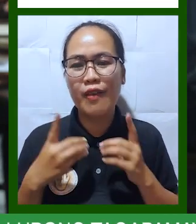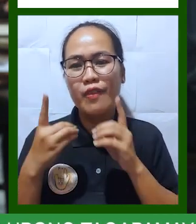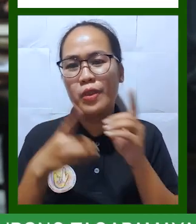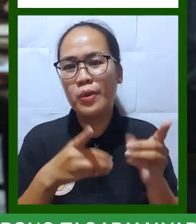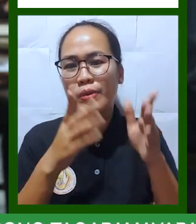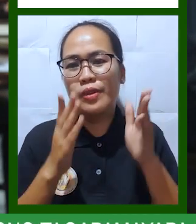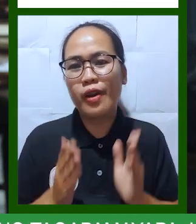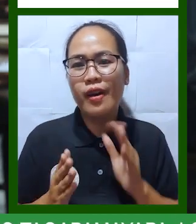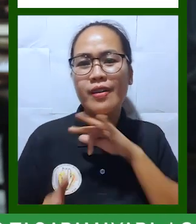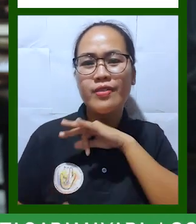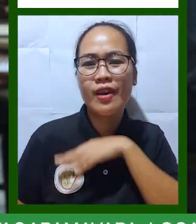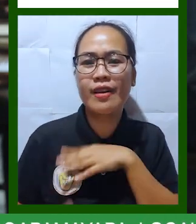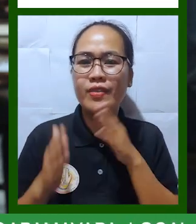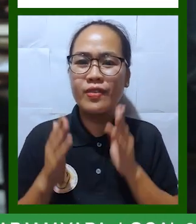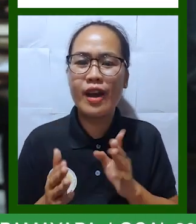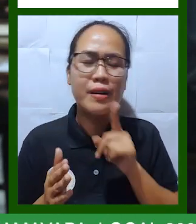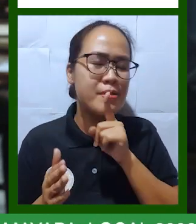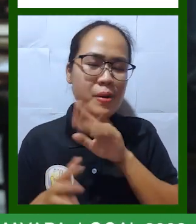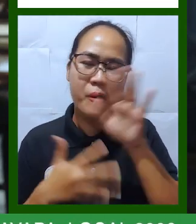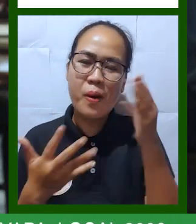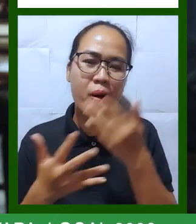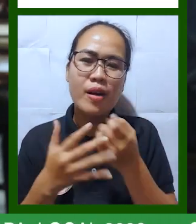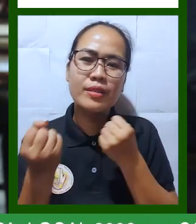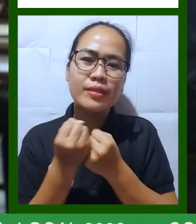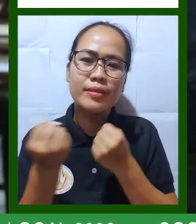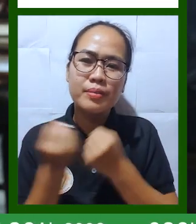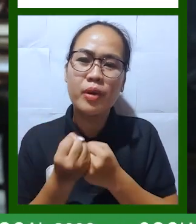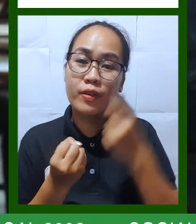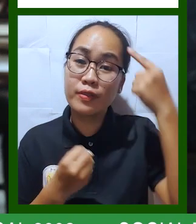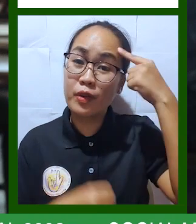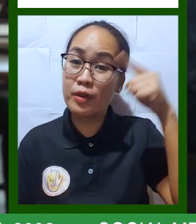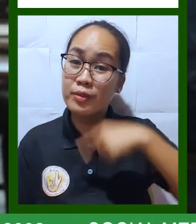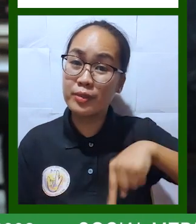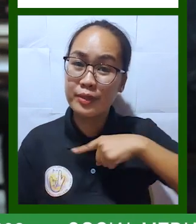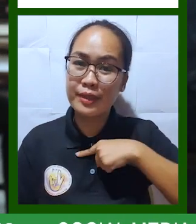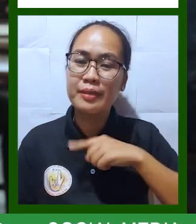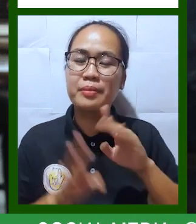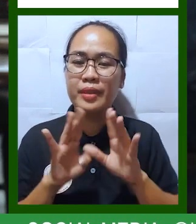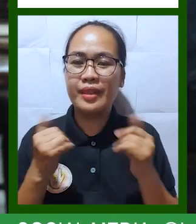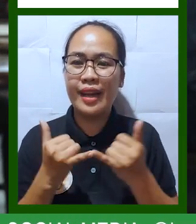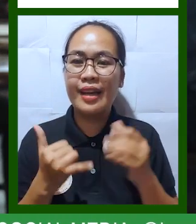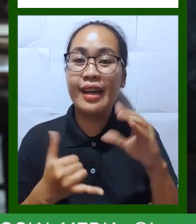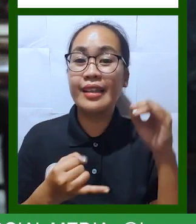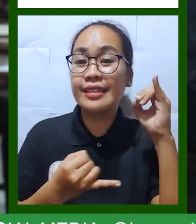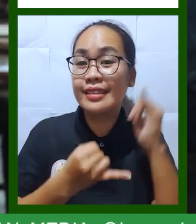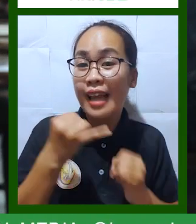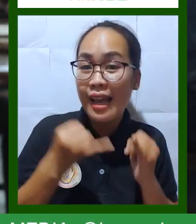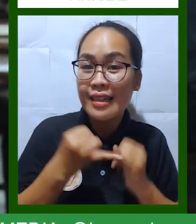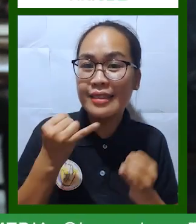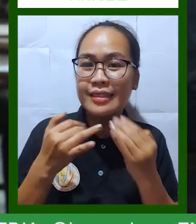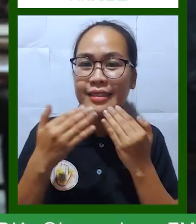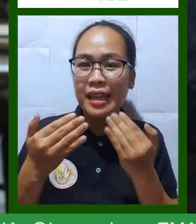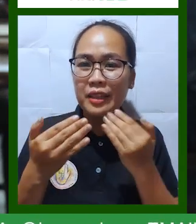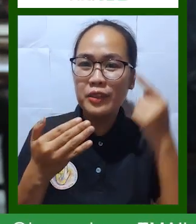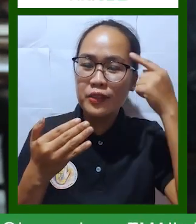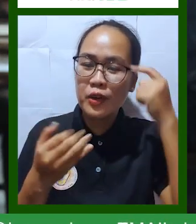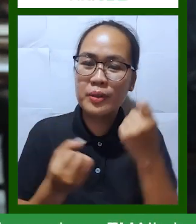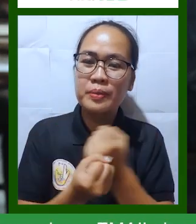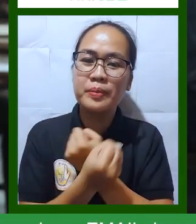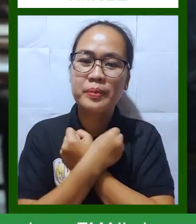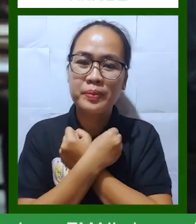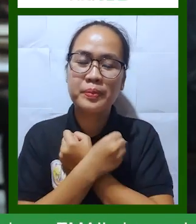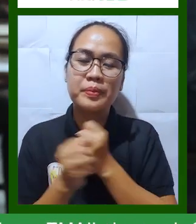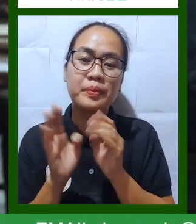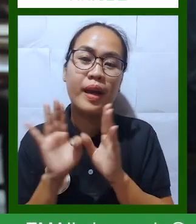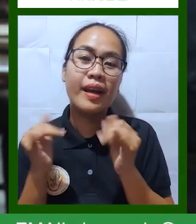po natin na talagang patuloy po ang suporta po sa ating barangay. And of course, last but not the least, ang ating pagpapasalamat